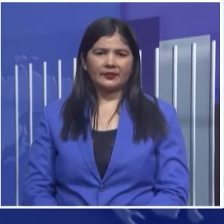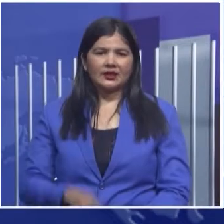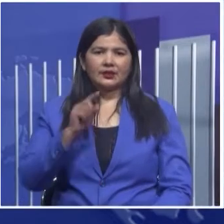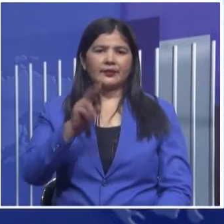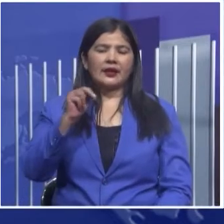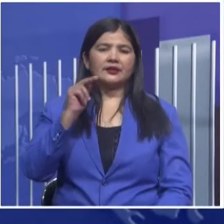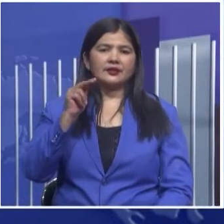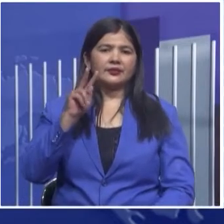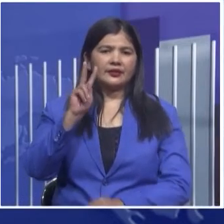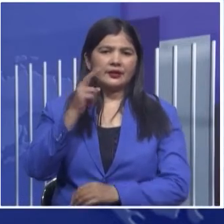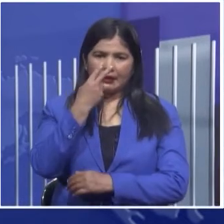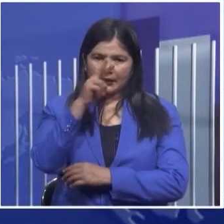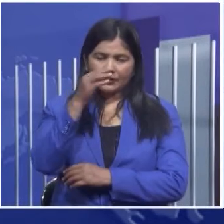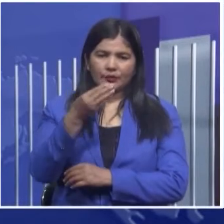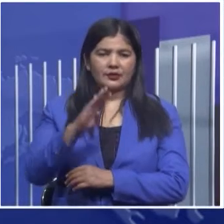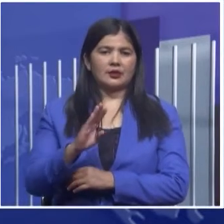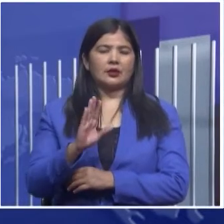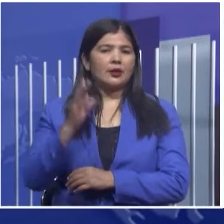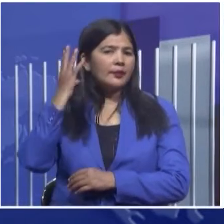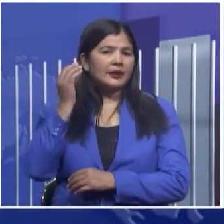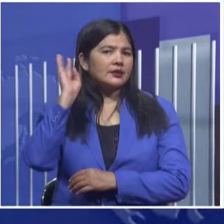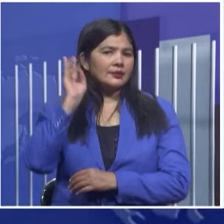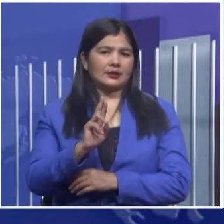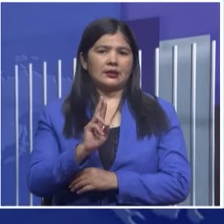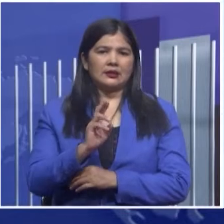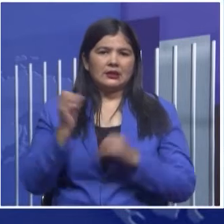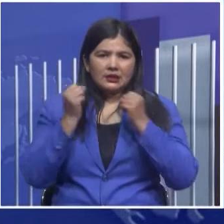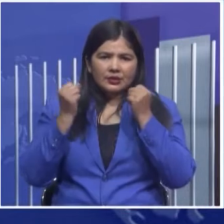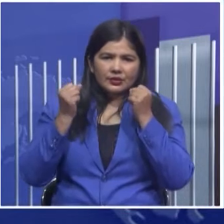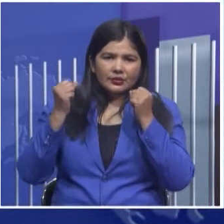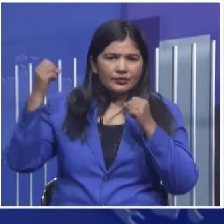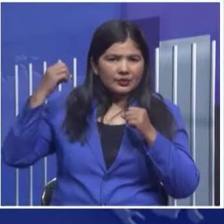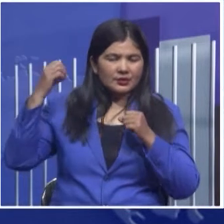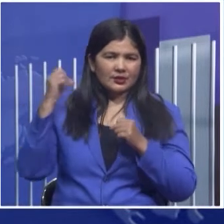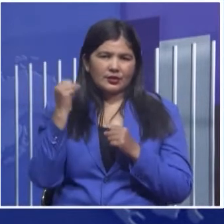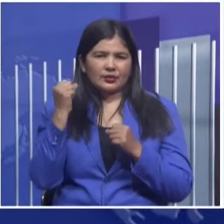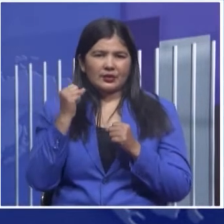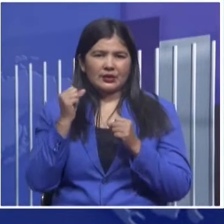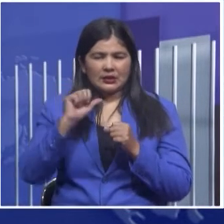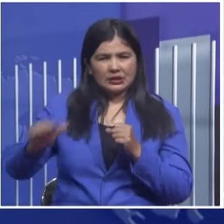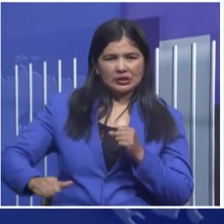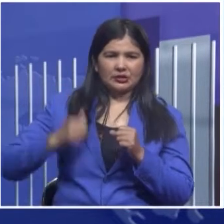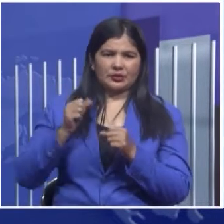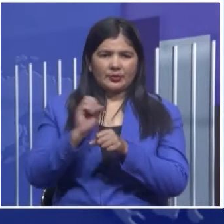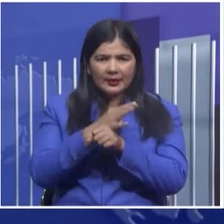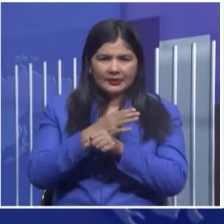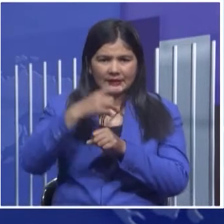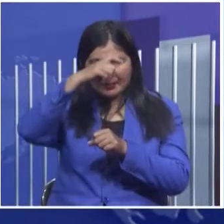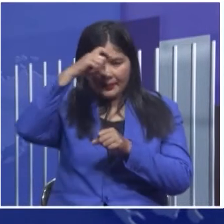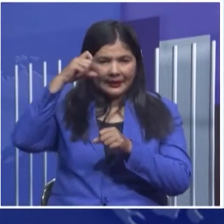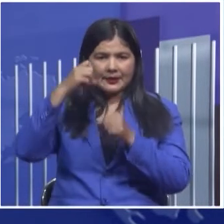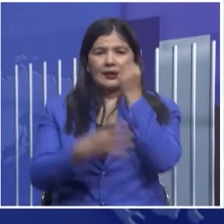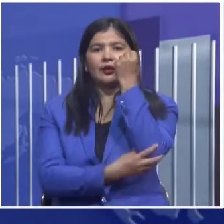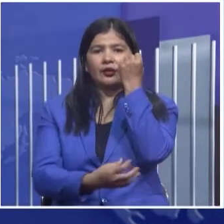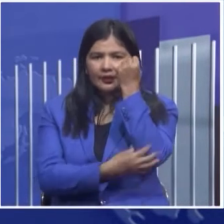तपाईं एनटीभी कोहलपुर हेर्दै हुनुहुन्छ। अब बाँकी समाचार। अत्यधिक चिसो र शीतलहरको कारण जनजीवन प्रभावित भएपछि बाँकेका विपन्न,